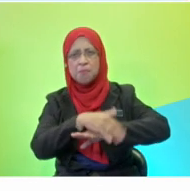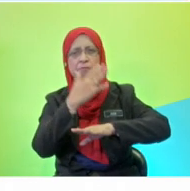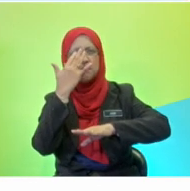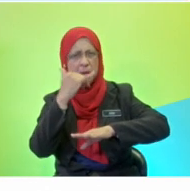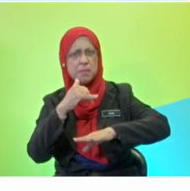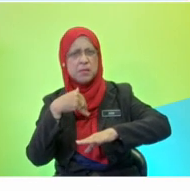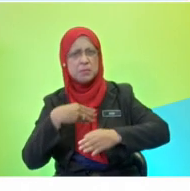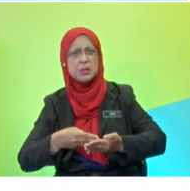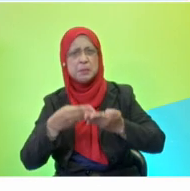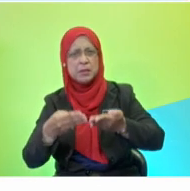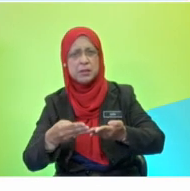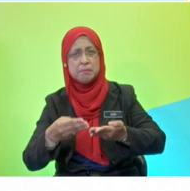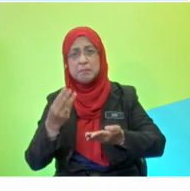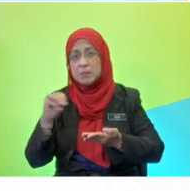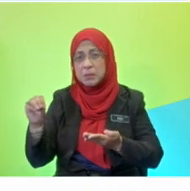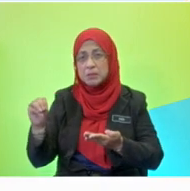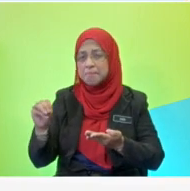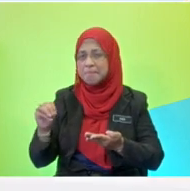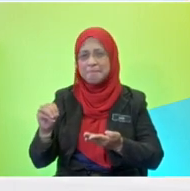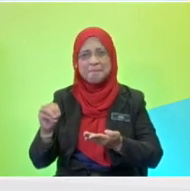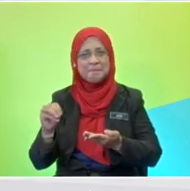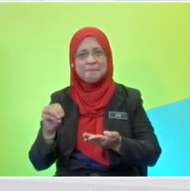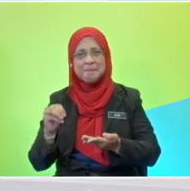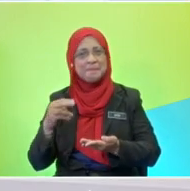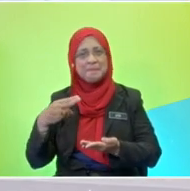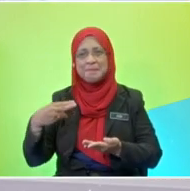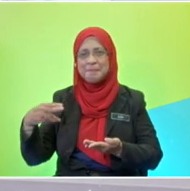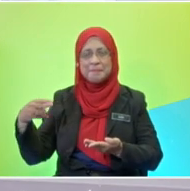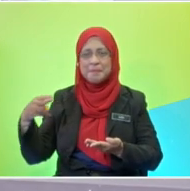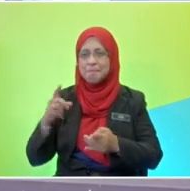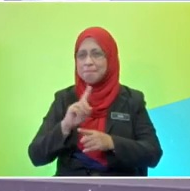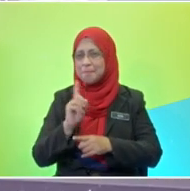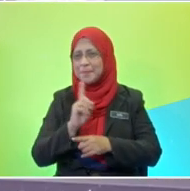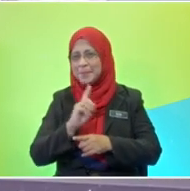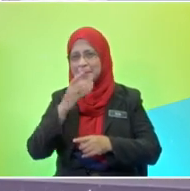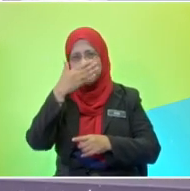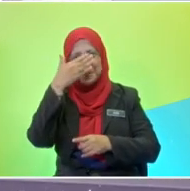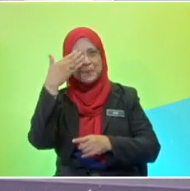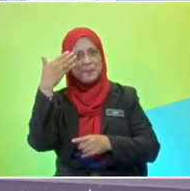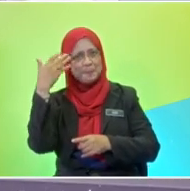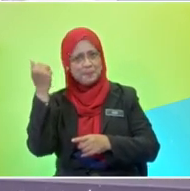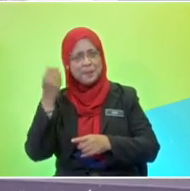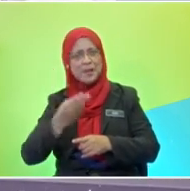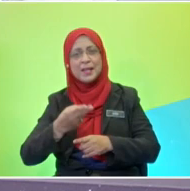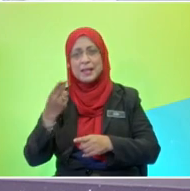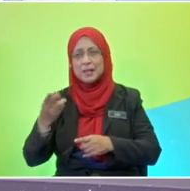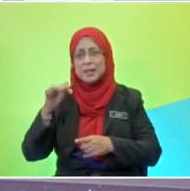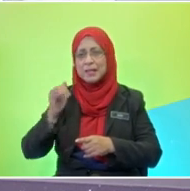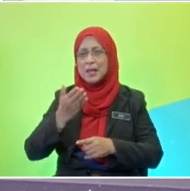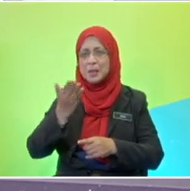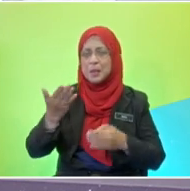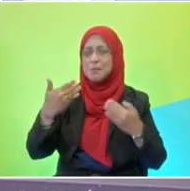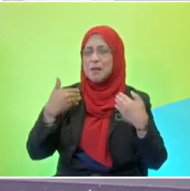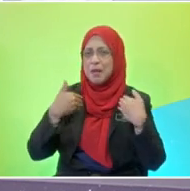aku perlu beribadah Mereka ini jangan kau lupa harta yang kau